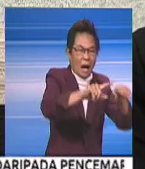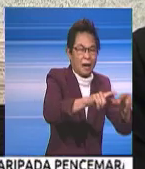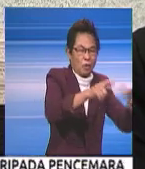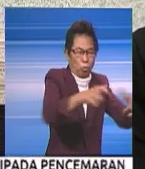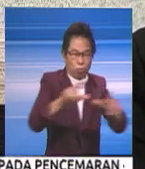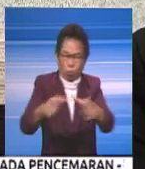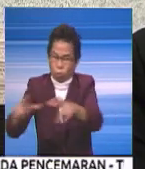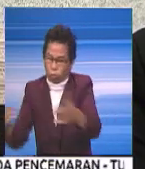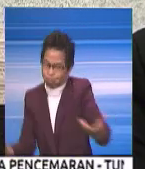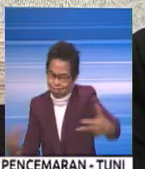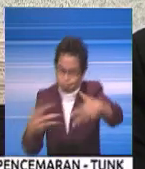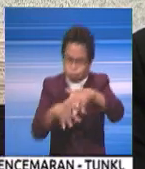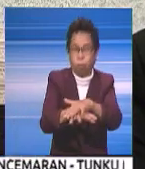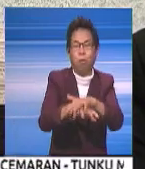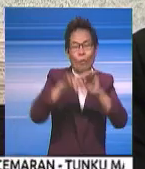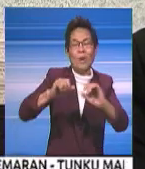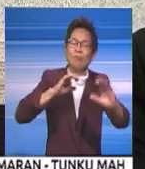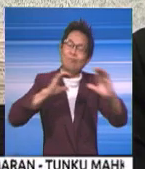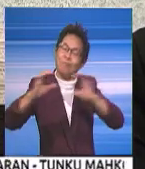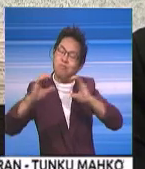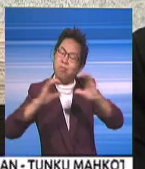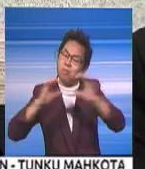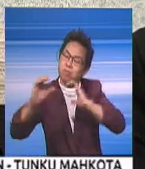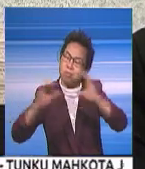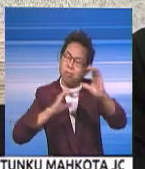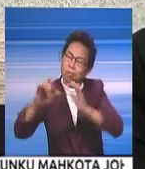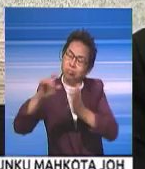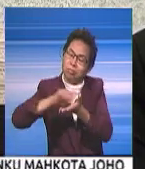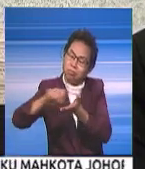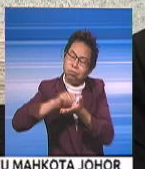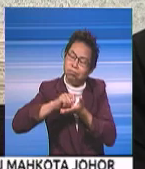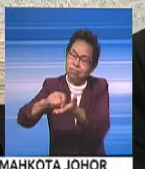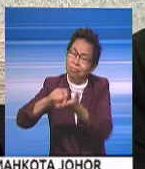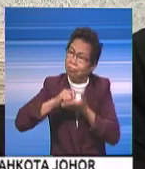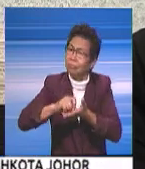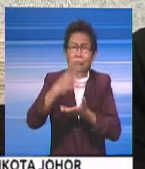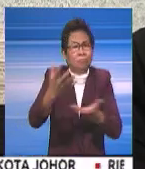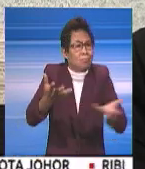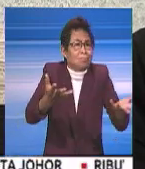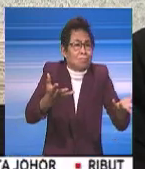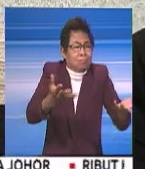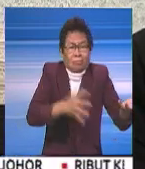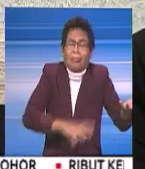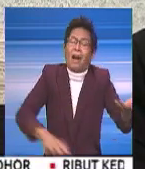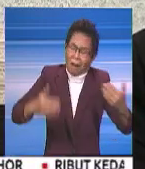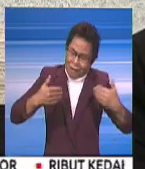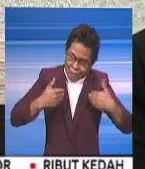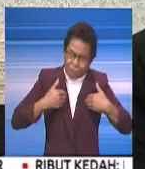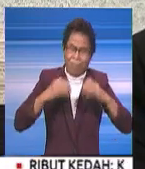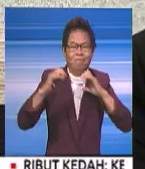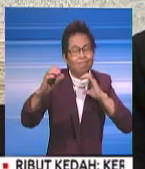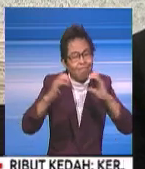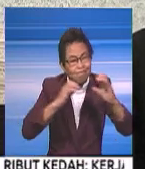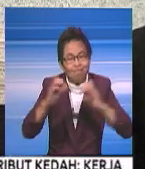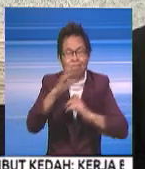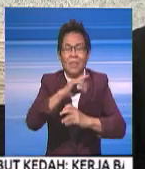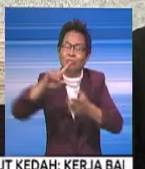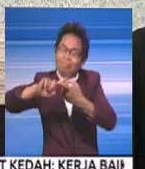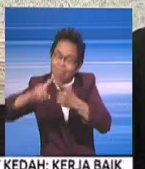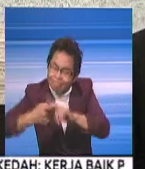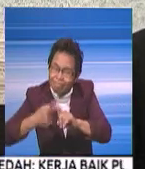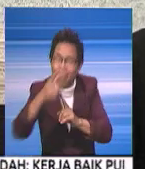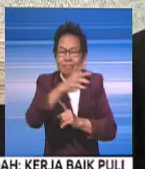berkomunikasi melalui bahasa tulisan. Dan sekurang-kurangnya ada komunikasi, ada persahabatan,